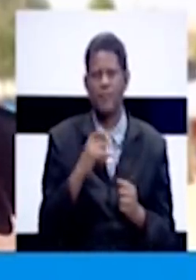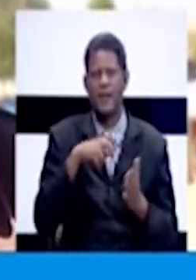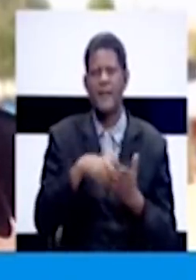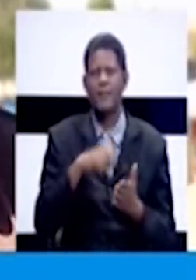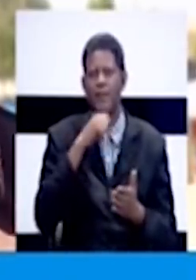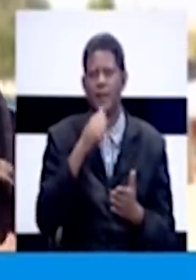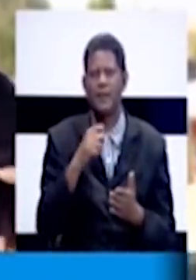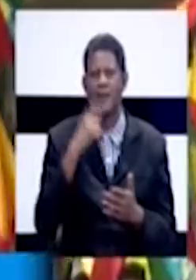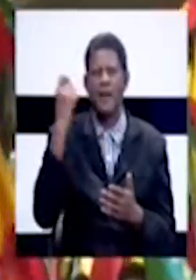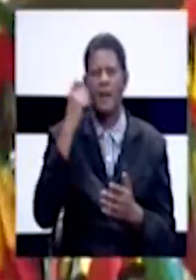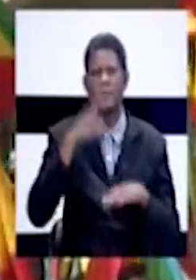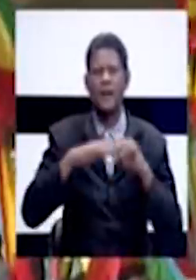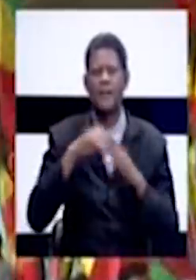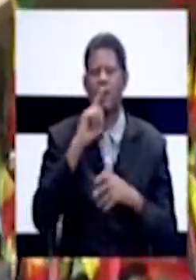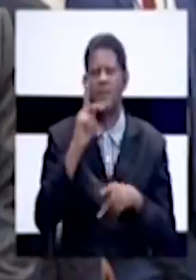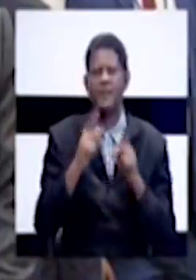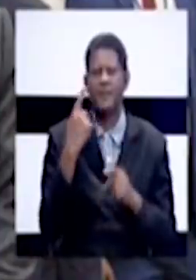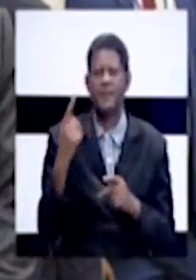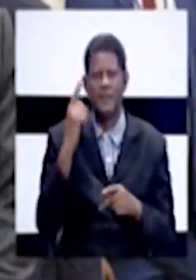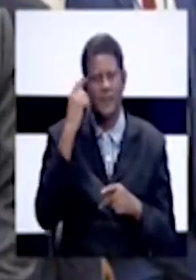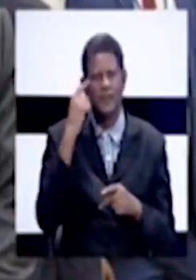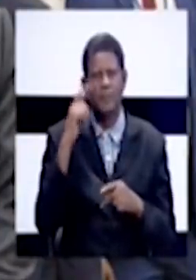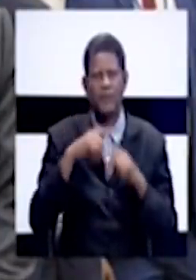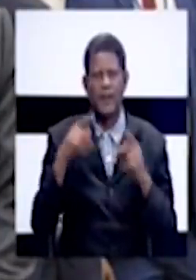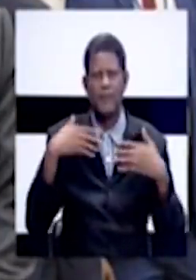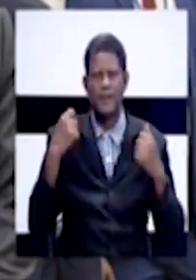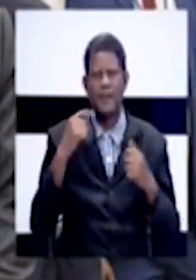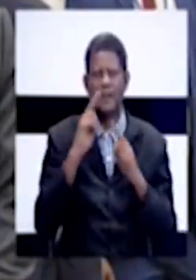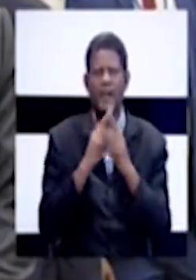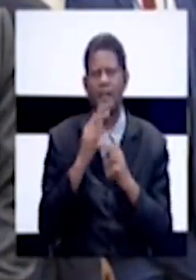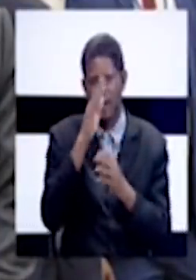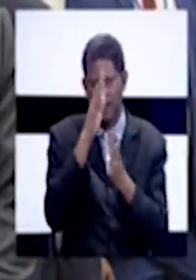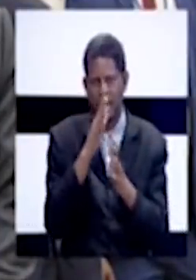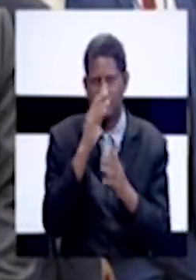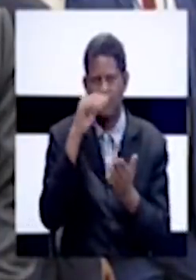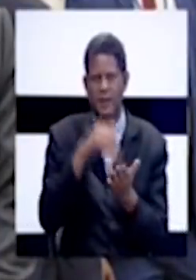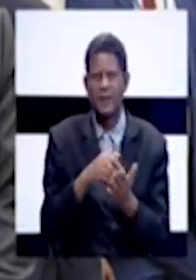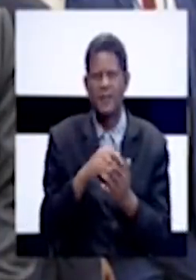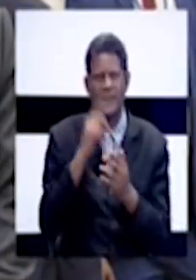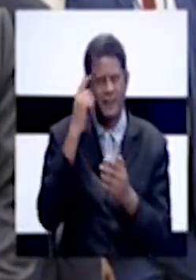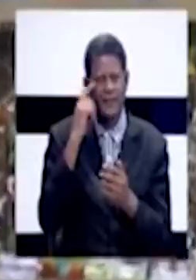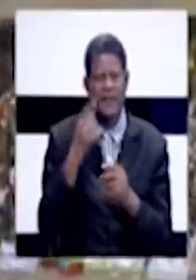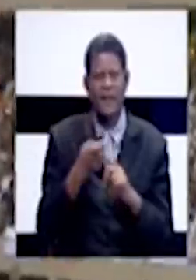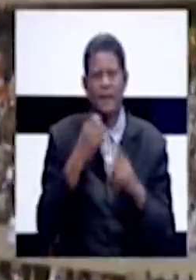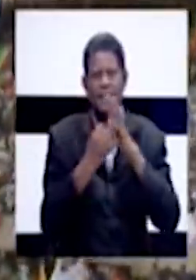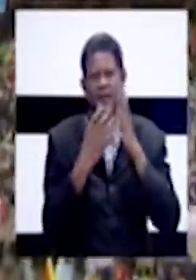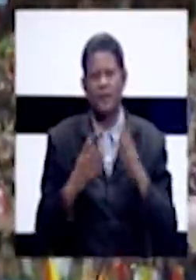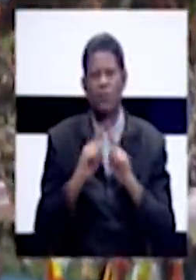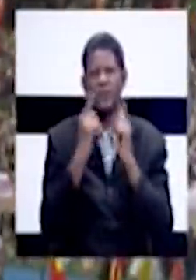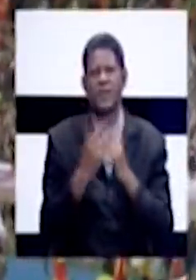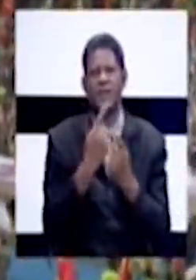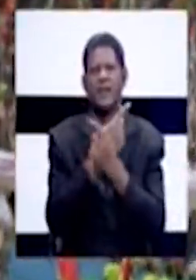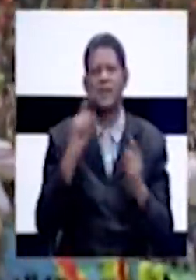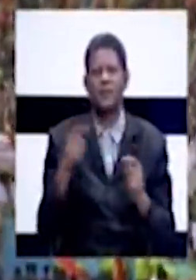ኣየንበርክኸናይ ዓወት ኣብኢድና እዩ ሕድሕድ ትግራዋይ ብፍላይ መንእሰይ ታሪክ ኣያተቱ ክደግምን ትግራይ ካብ ፋሽሽታውያን ጉጅለታት ናፃ ኮይና